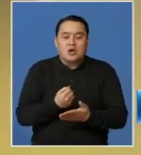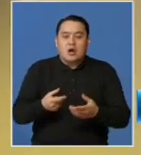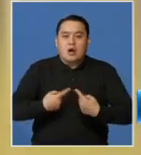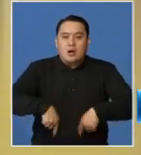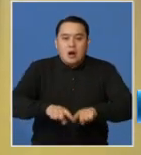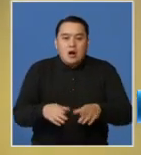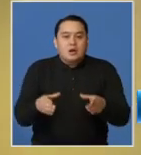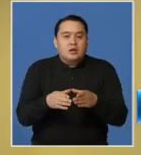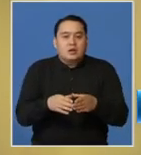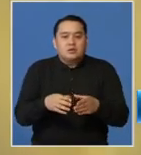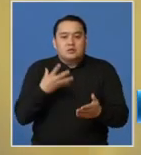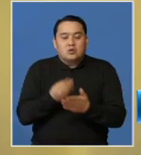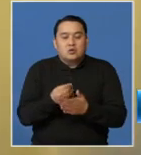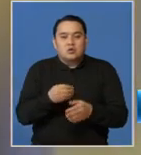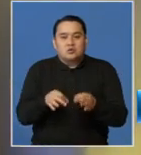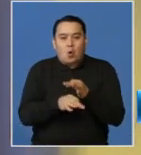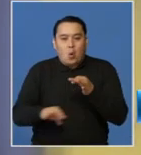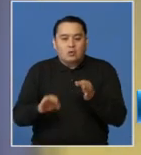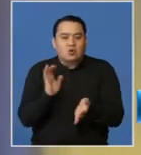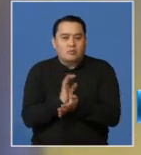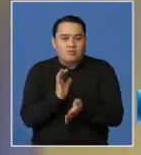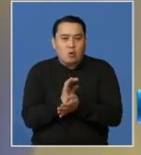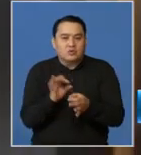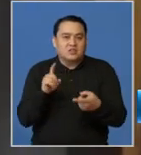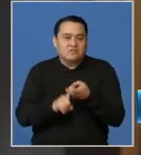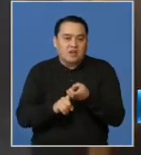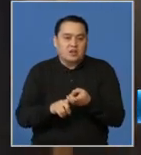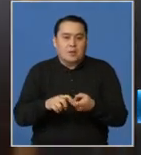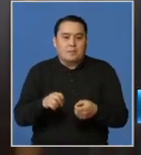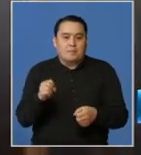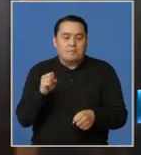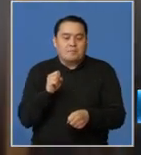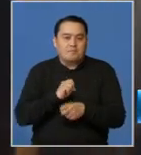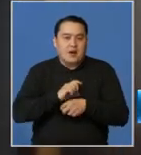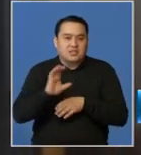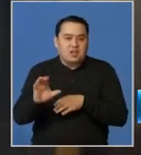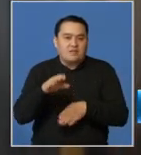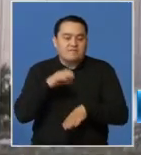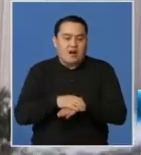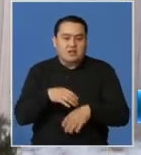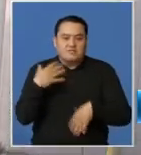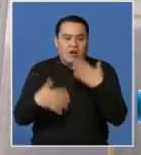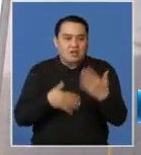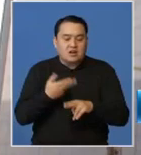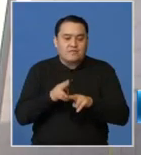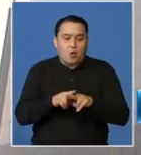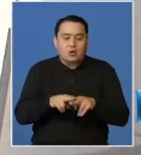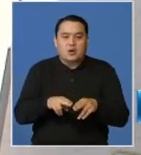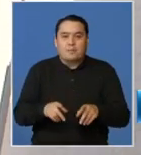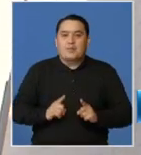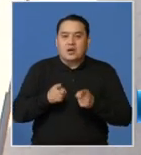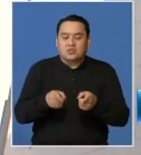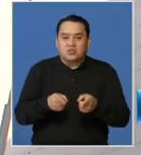Недобросовестные подрядчики допустили засор в трубах газопровода, в связи с чем возникли перебои в поставке. Факты вандализма, противоборство